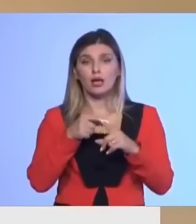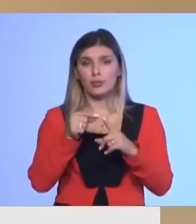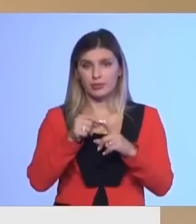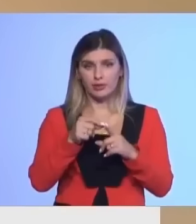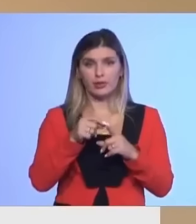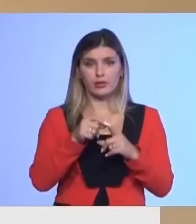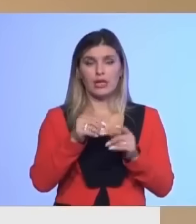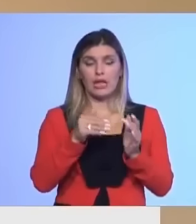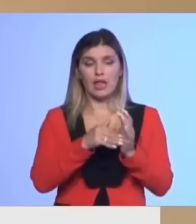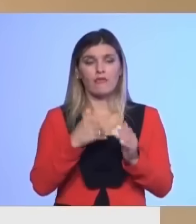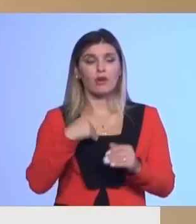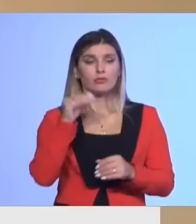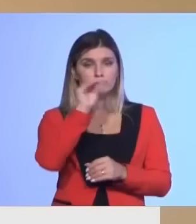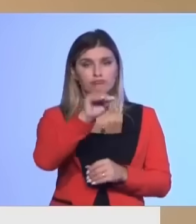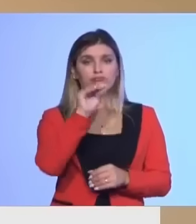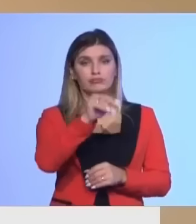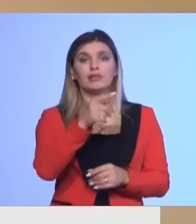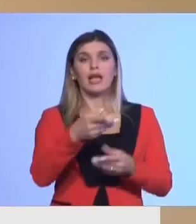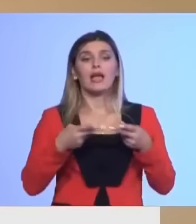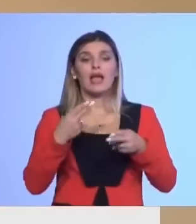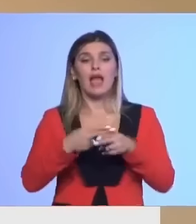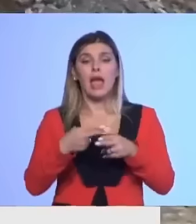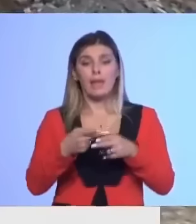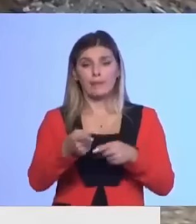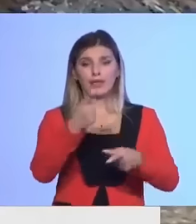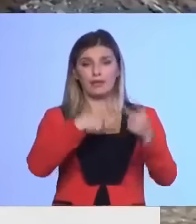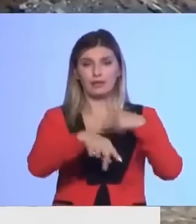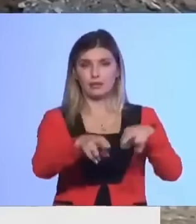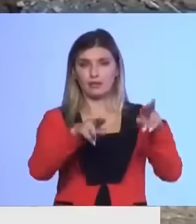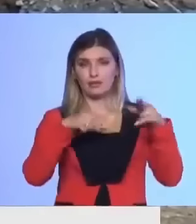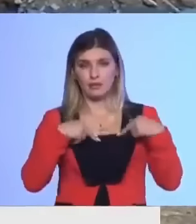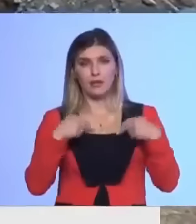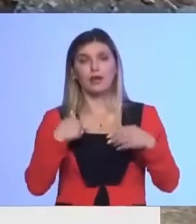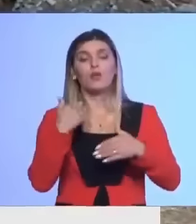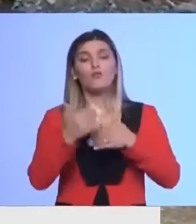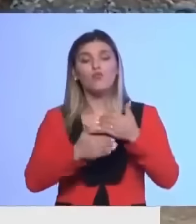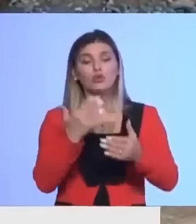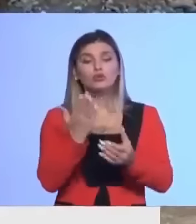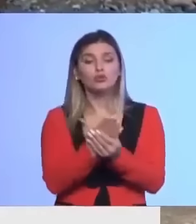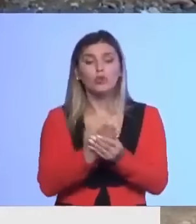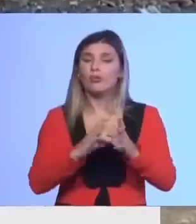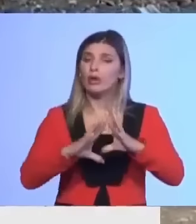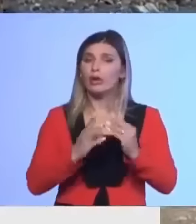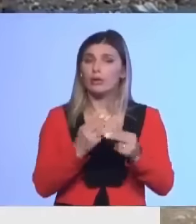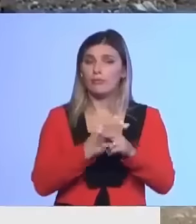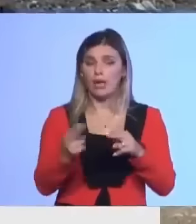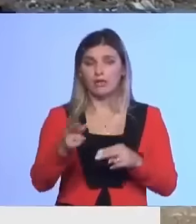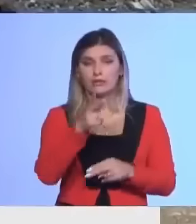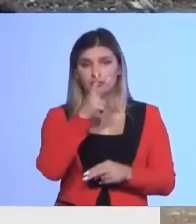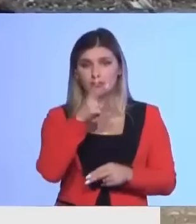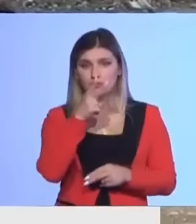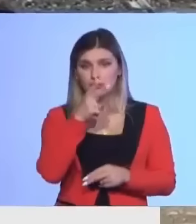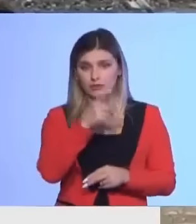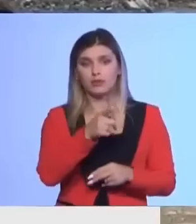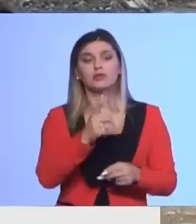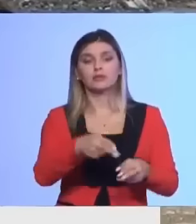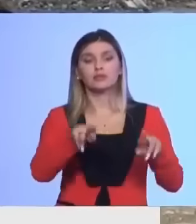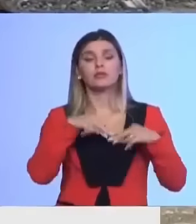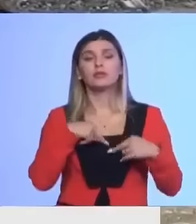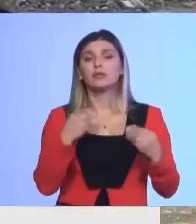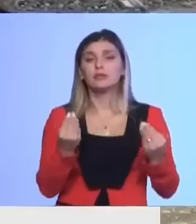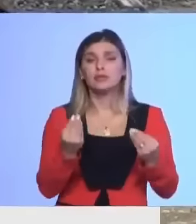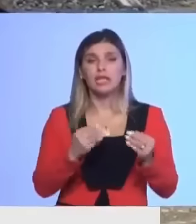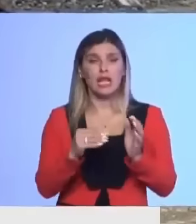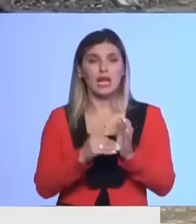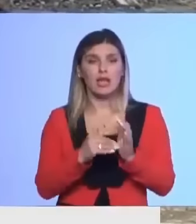munduar dhe kemi bërë kërkesa që kjo pronë të kalojë në pronësinë tonë dhe të bëhen gjitha procedurat e nevojshme që pronësia e kësaj zone të kalojë